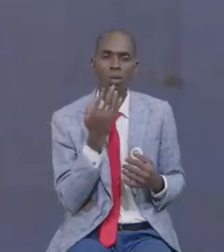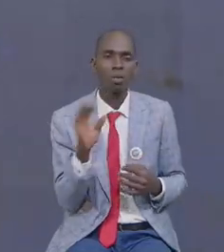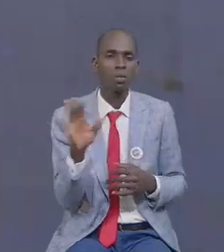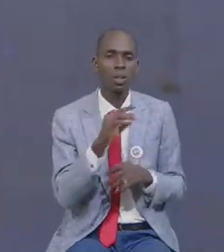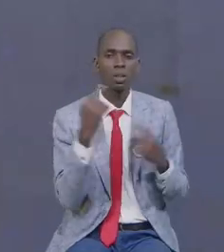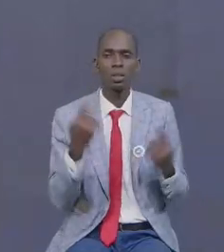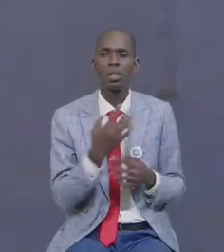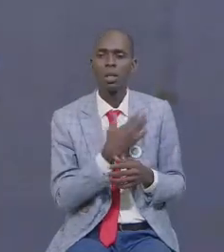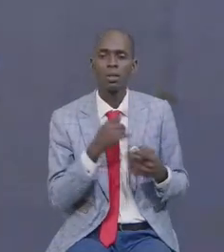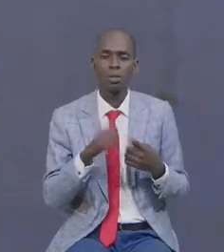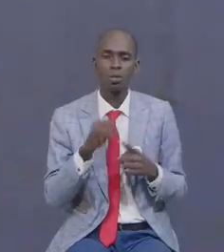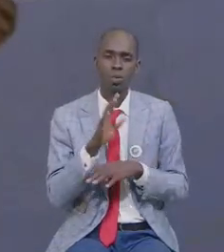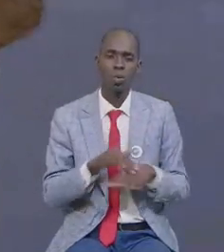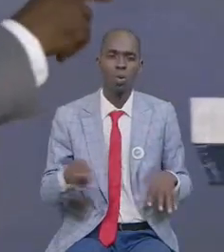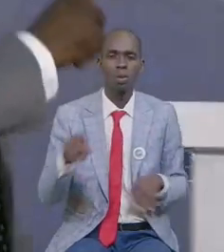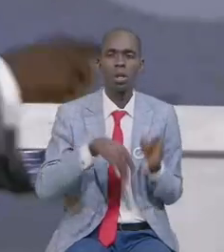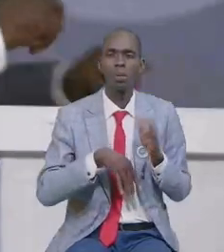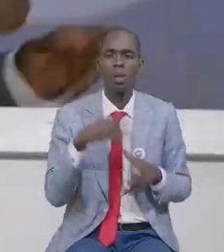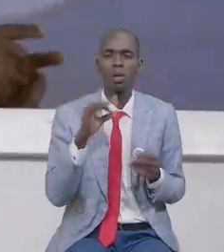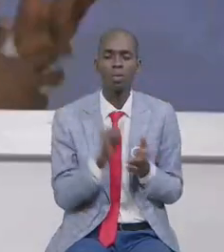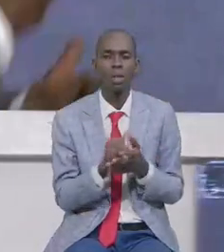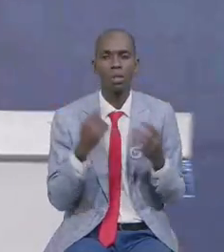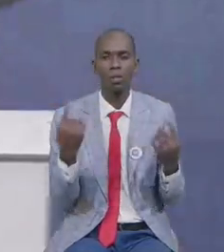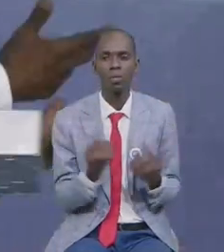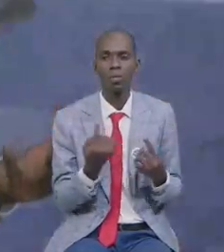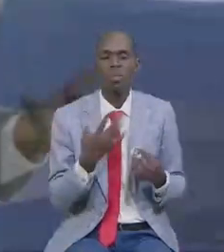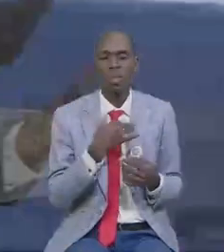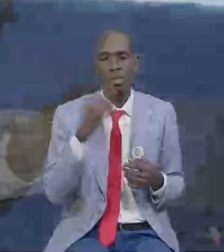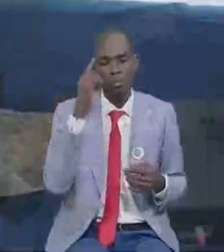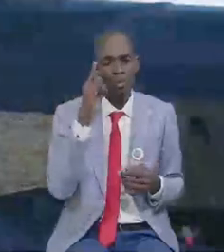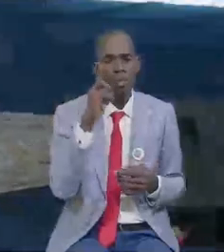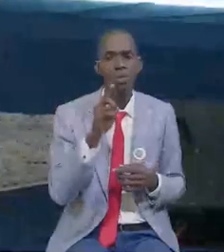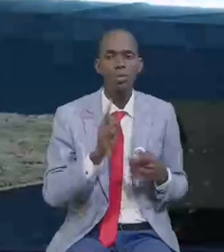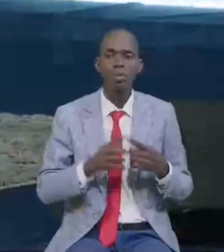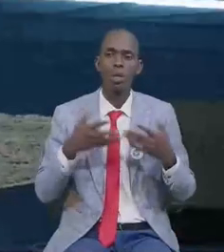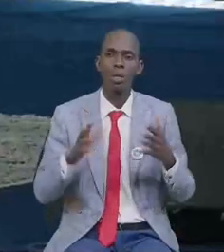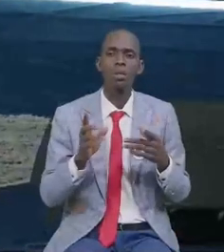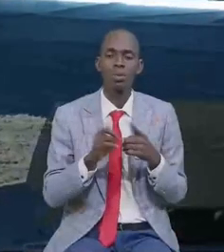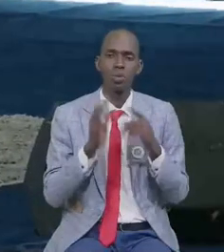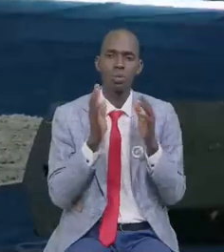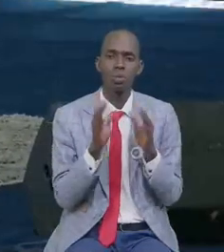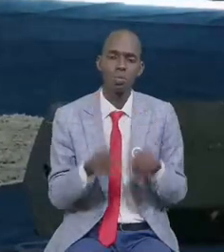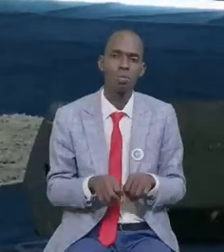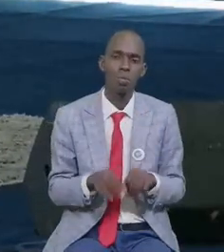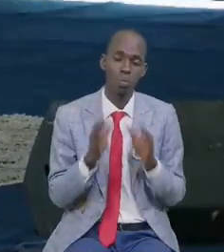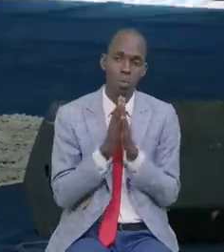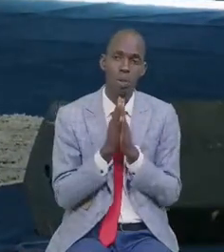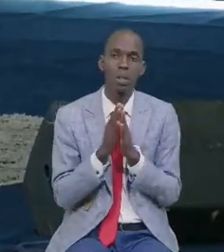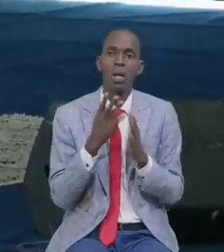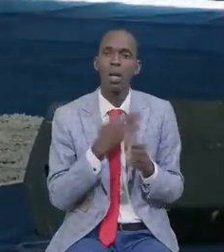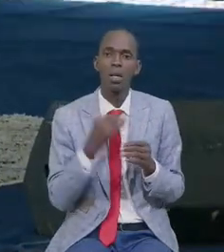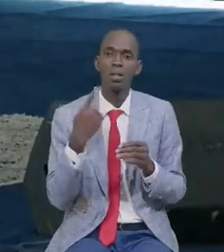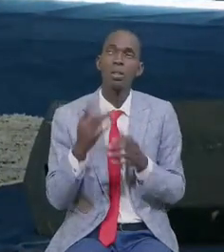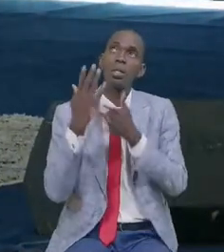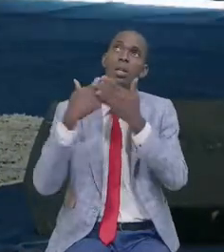Et pour les sortir de ses péchés, pour que tu puisses permettre, tu pries, pour que la puissance du ciel brise